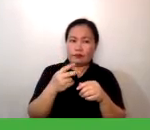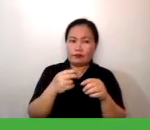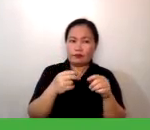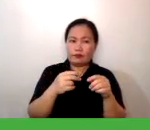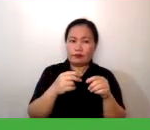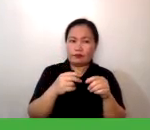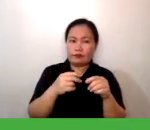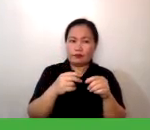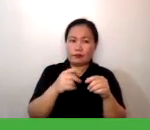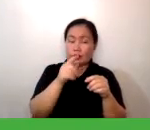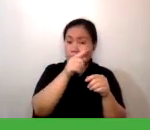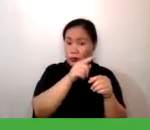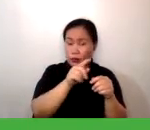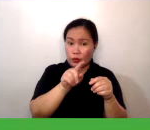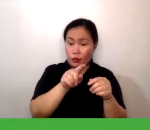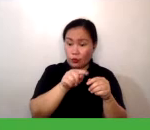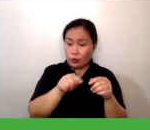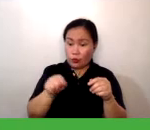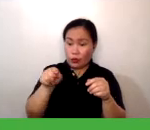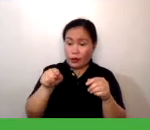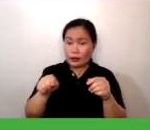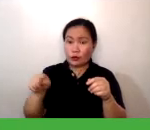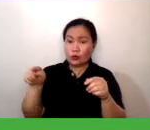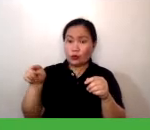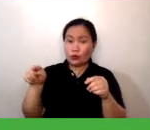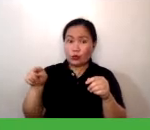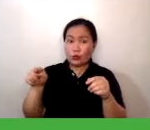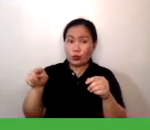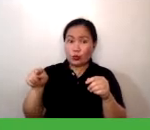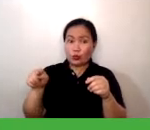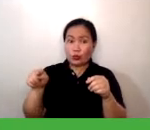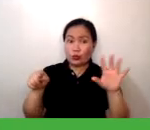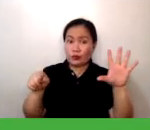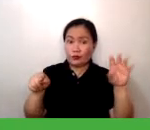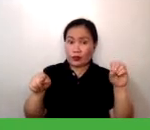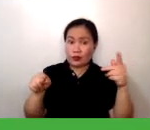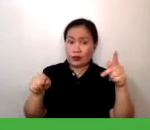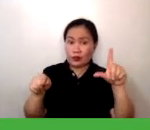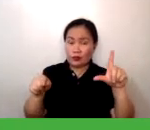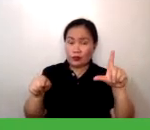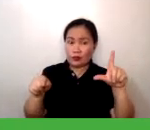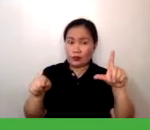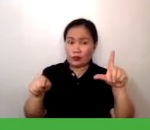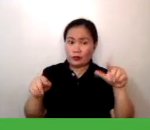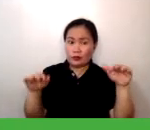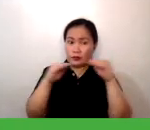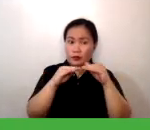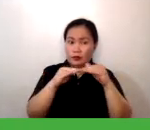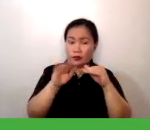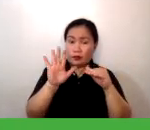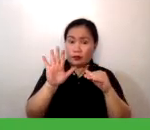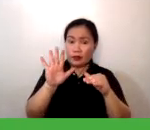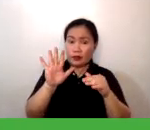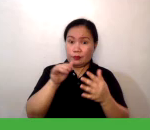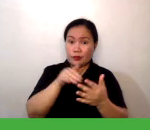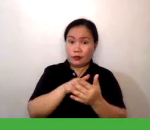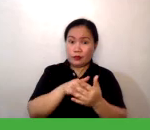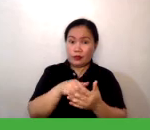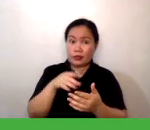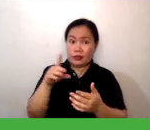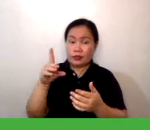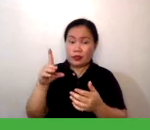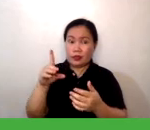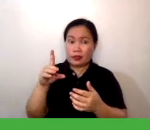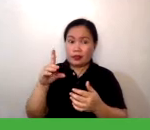dalawang bakante. Ulitin ko ha. 1, 2. So, ibig sabihin, yung 50 kiloliters is equivalent